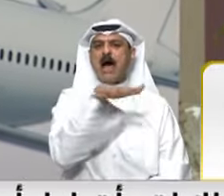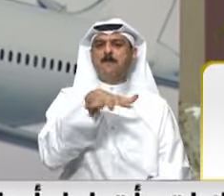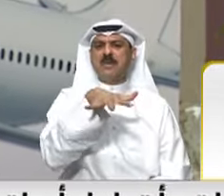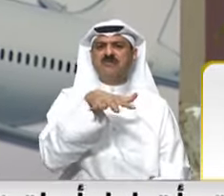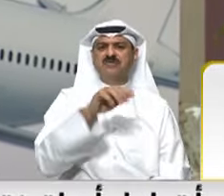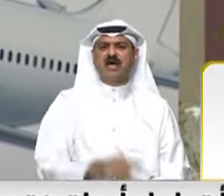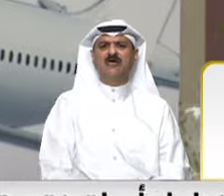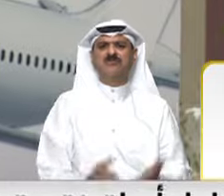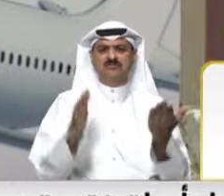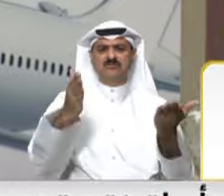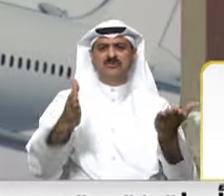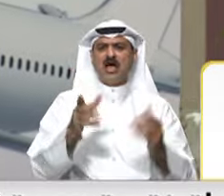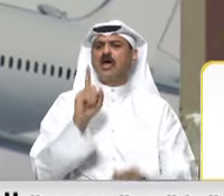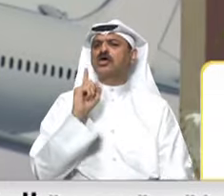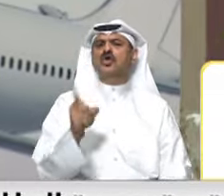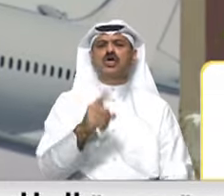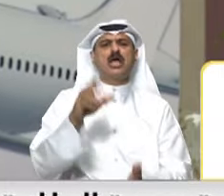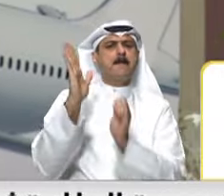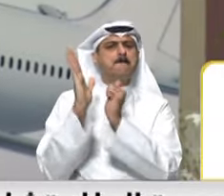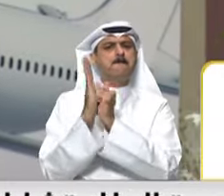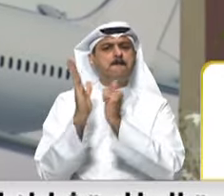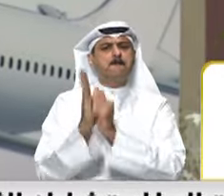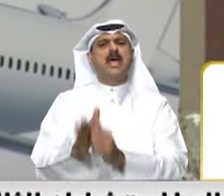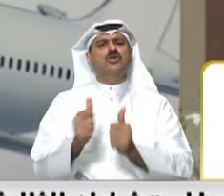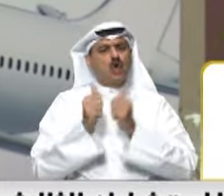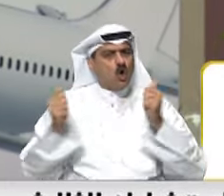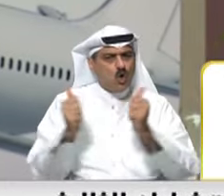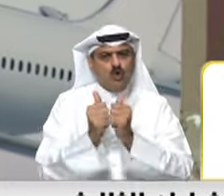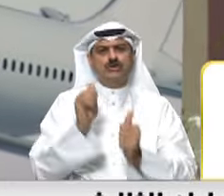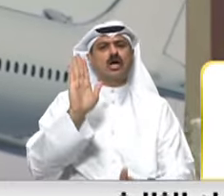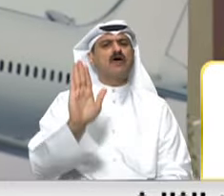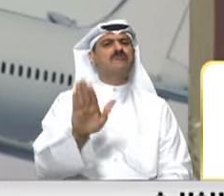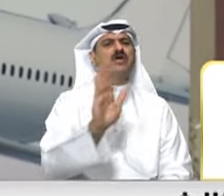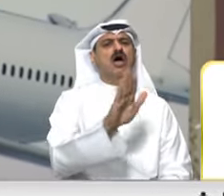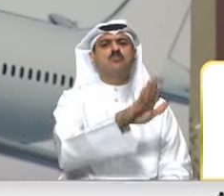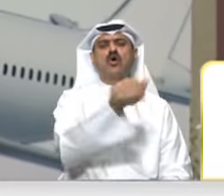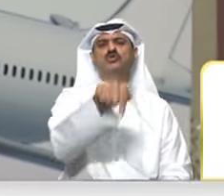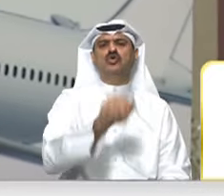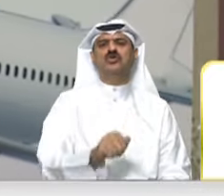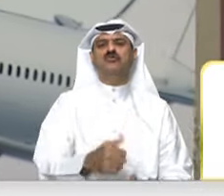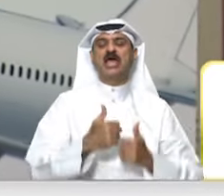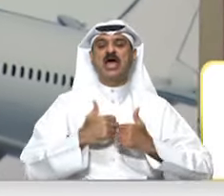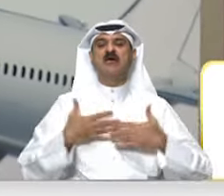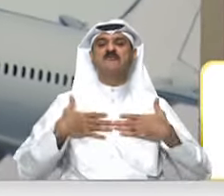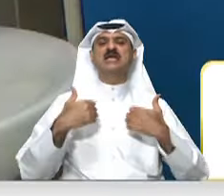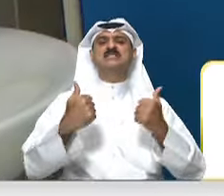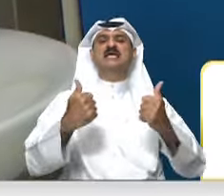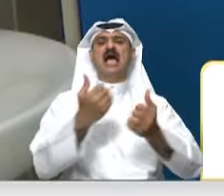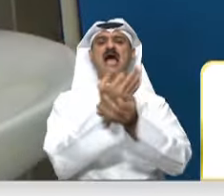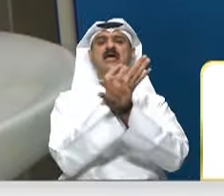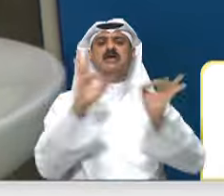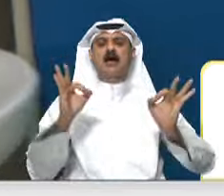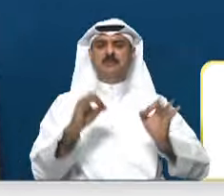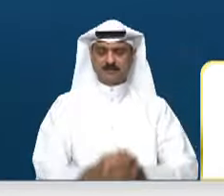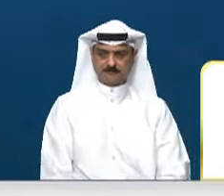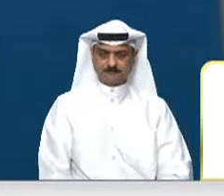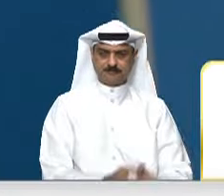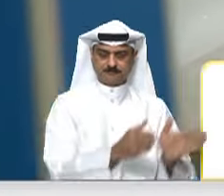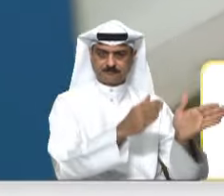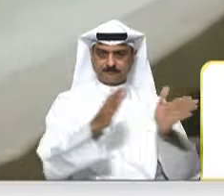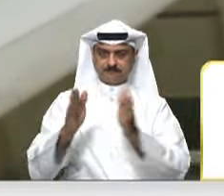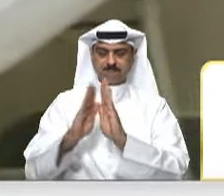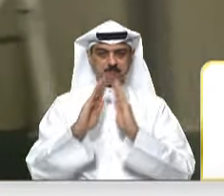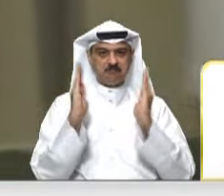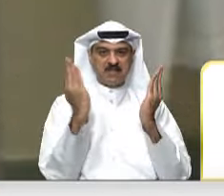العامه تدخل في كل بيت وتتعلق بكل فرد من افراد المجتمع بل تصل الى جميع الاسره تم تخصيص عياده